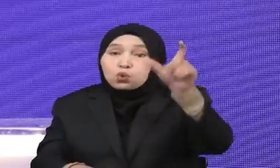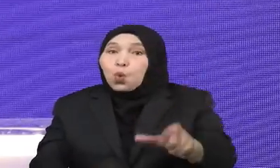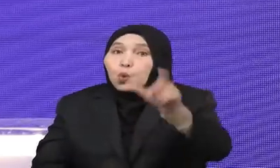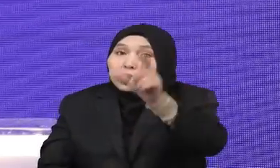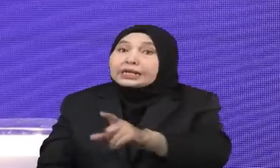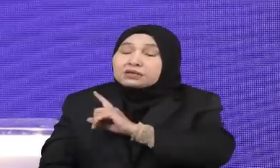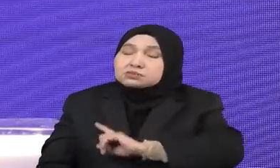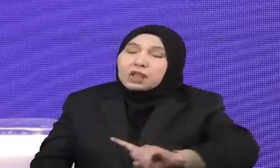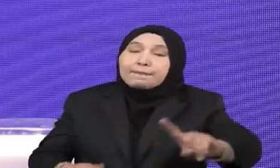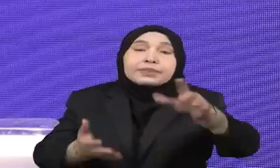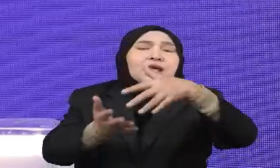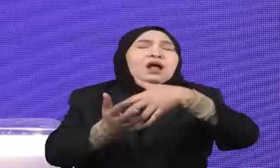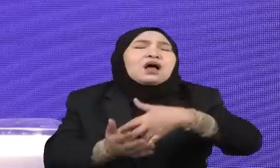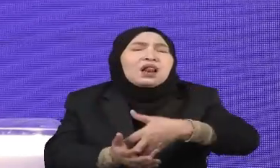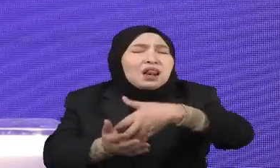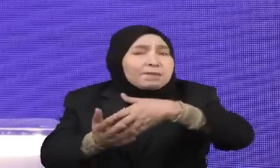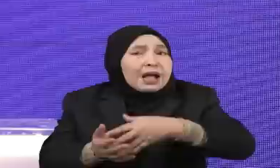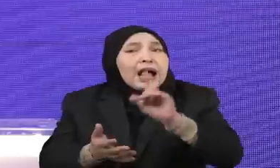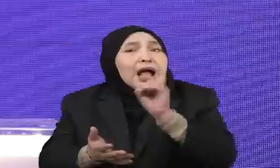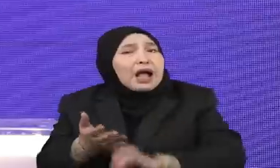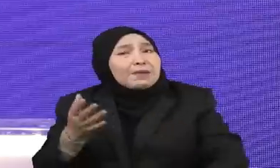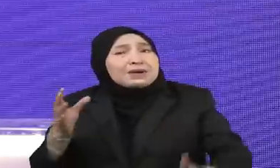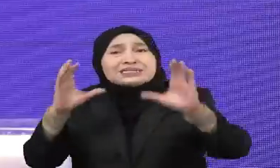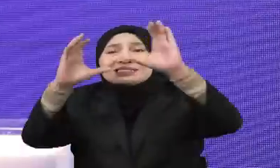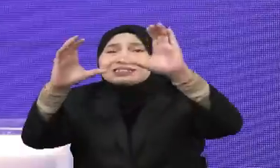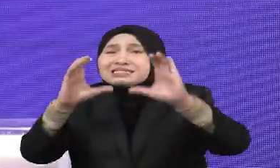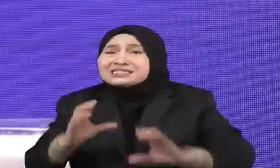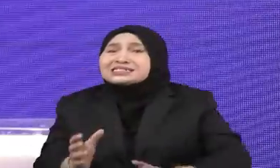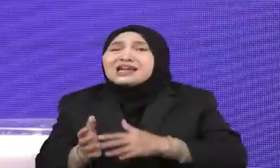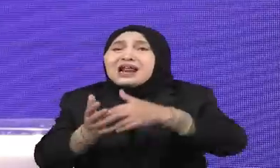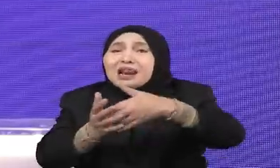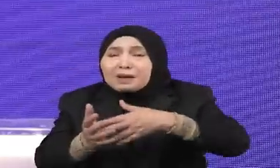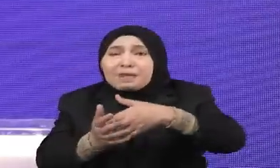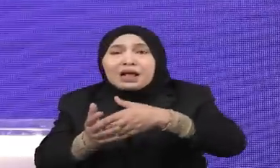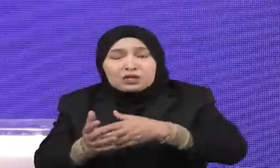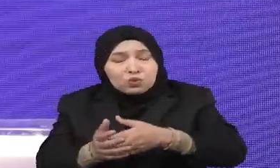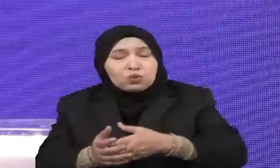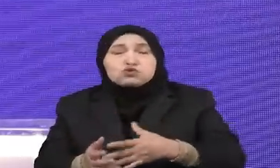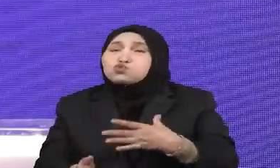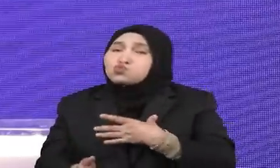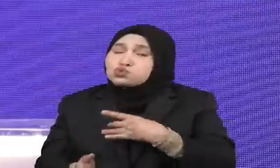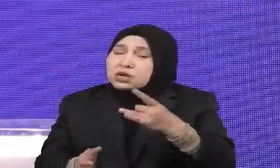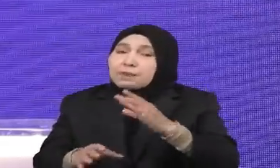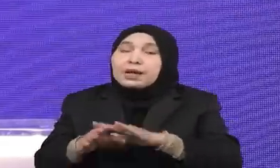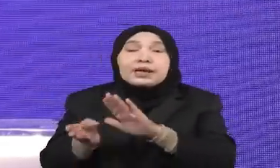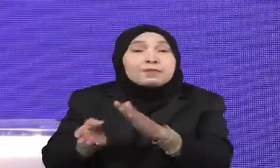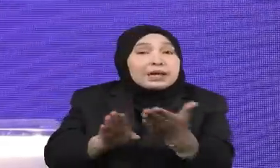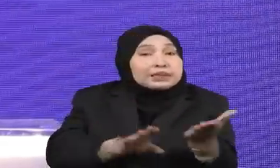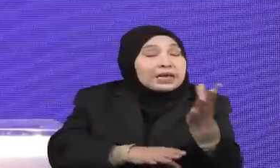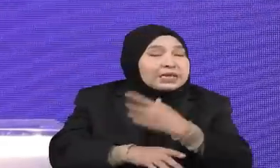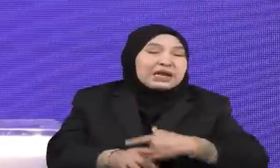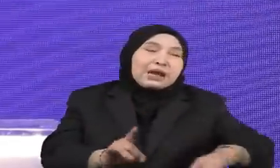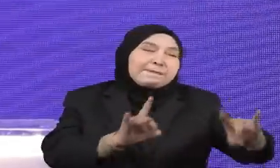lemah ya wahan dan Apakah ciri wahan lemah umat Islam ini kalau hubbud dunia sukakan kepada kematian dan juga